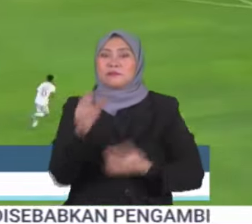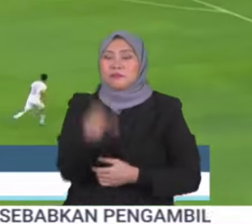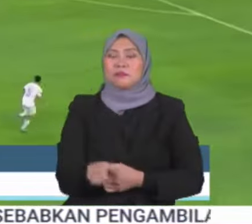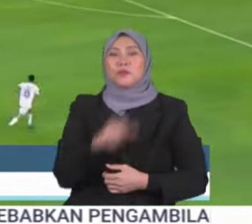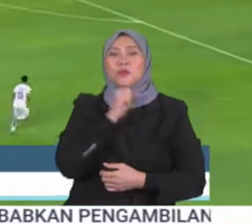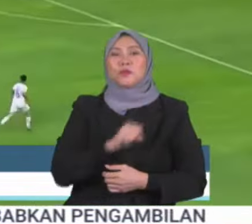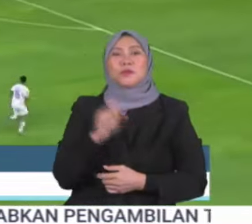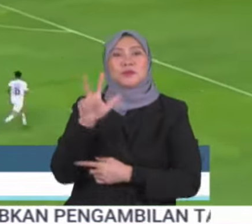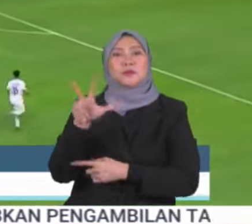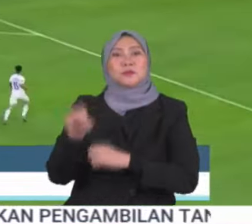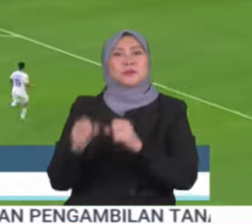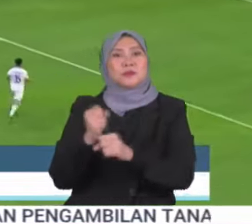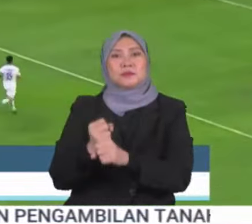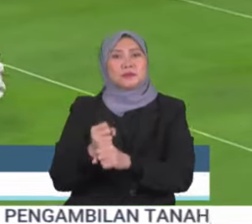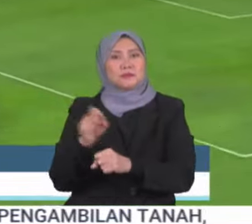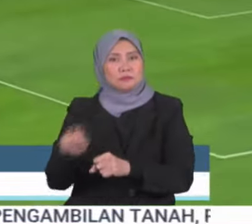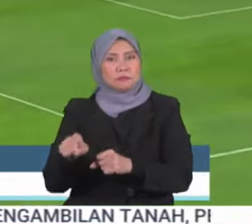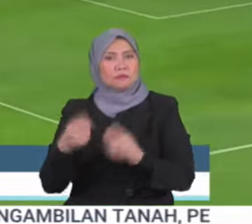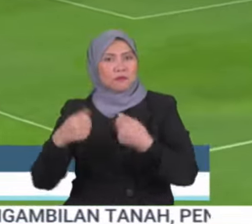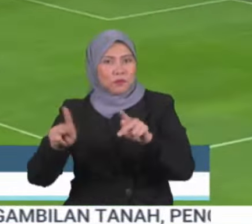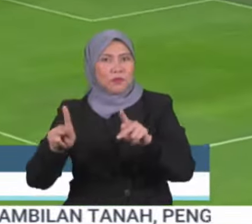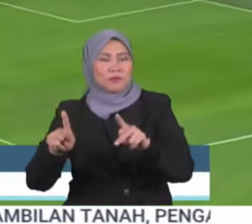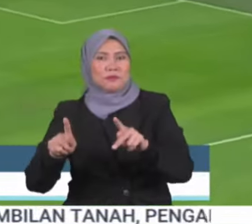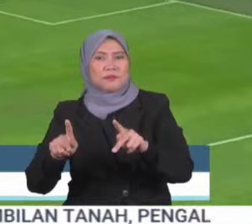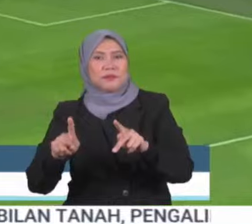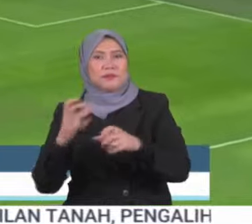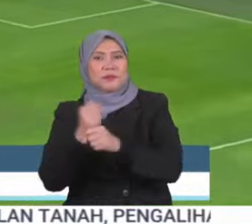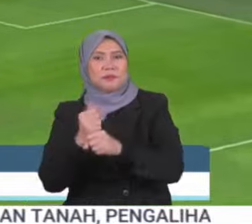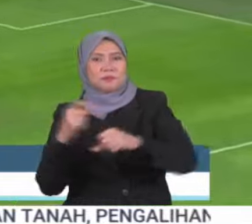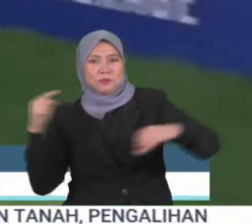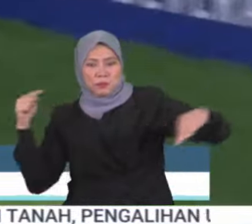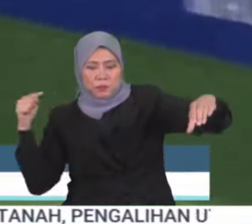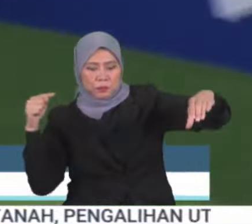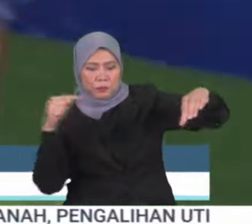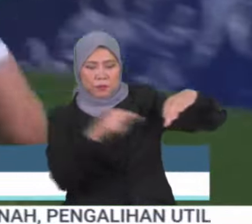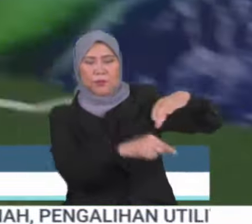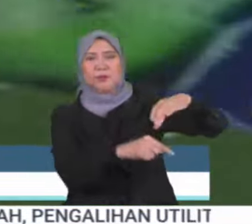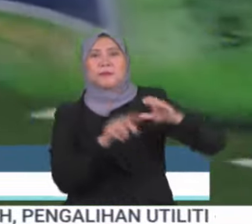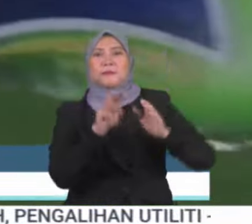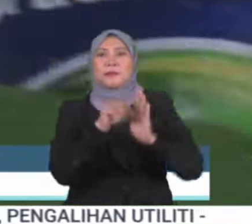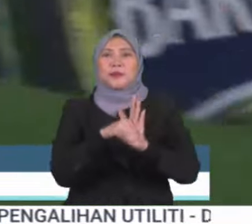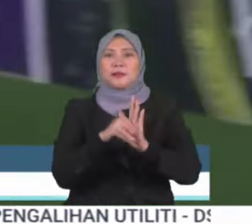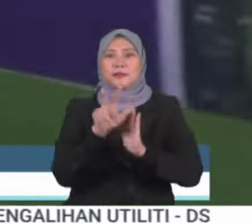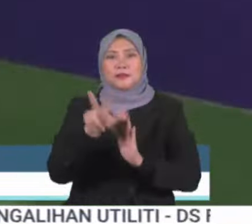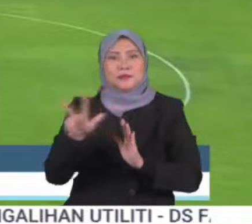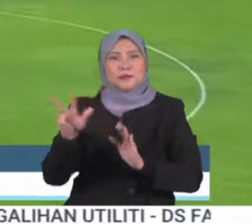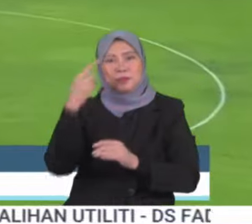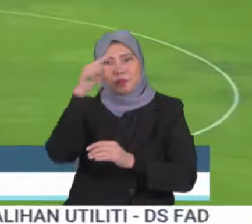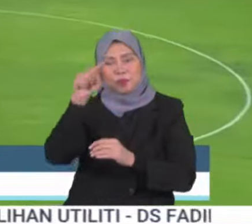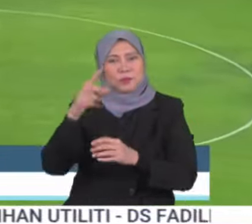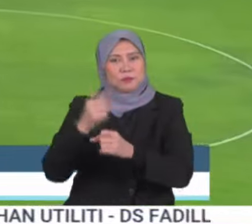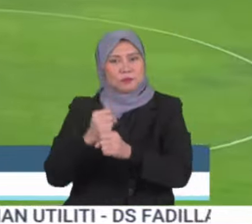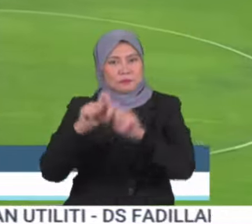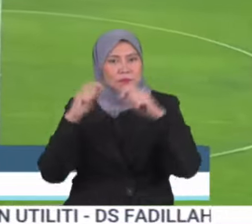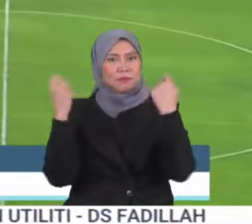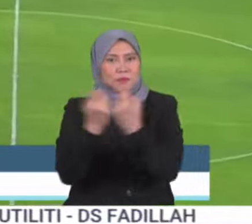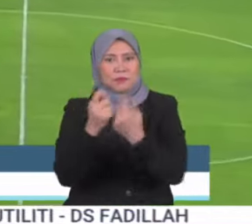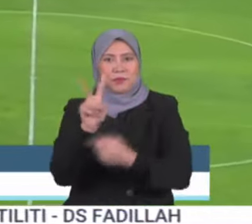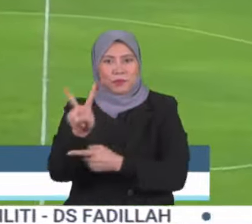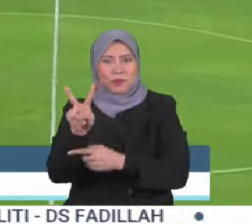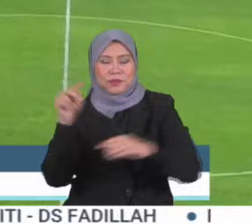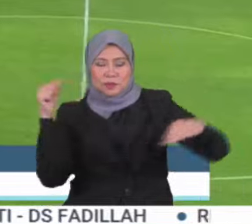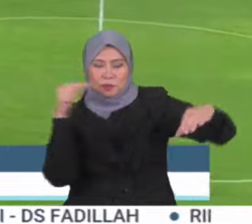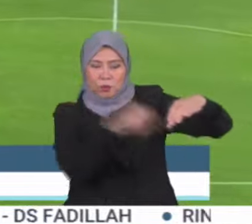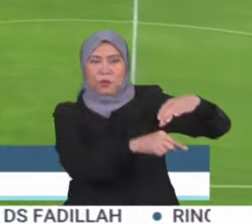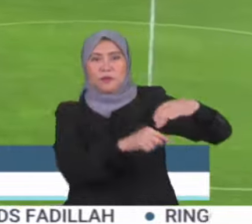30 tahun kemudian tidak mensia-siakan hantaran lintang Drenan Lodi pada minit ke-33 untuk meletakkan pasukan 2 gol